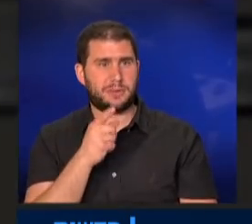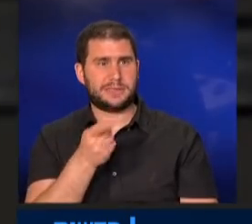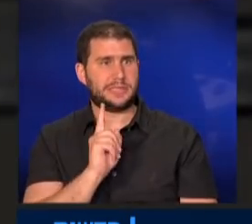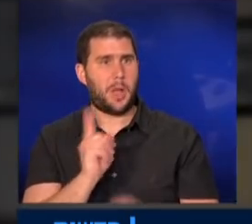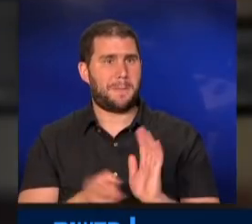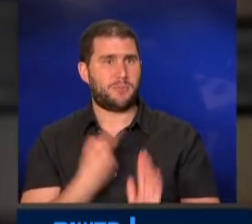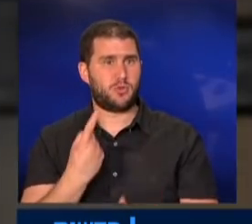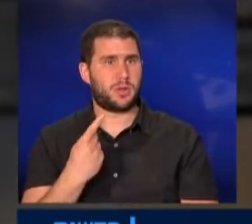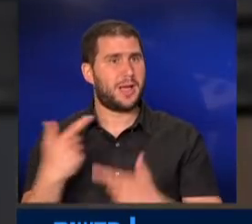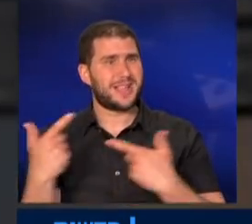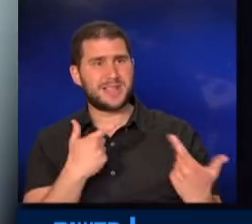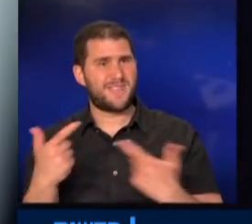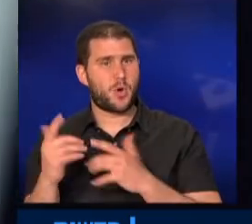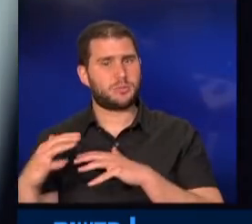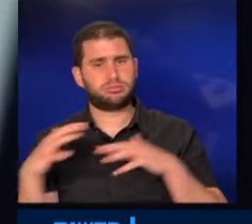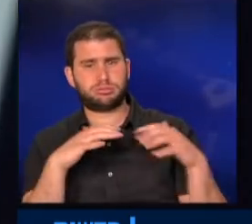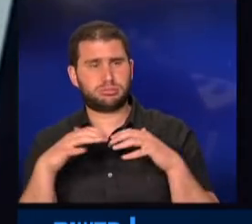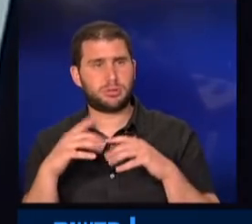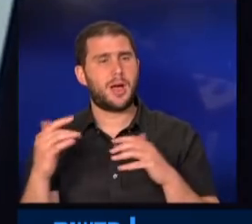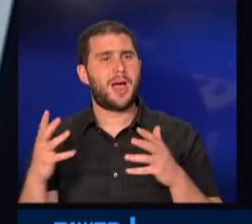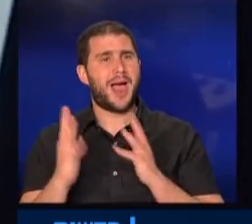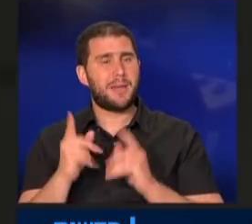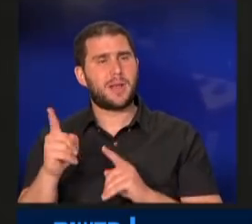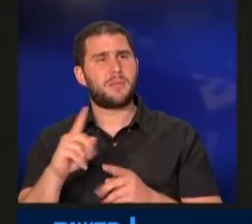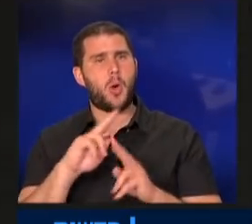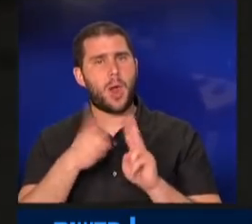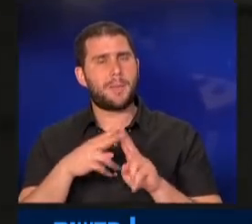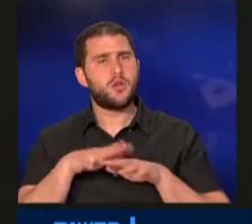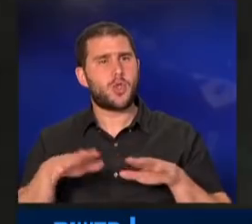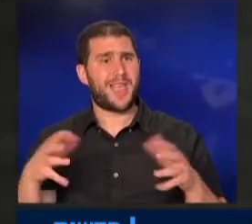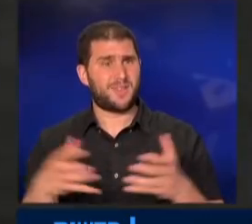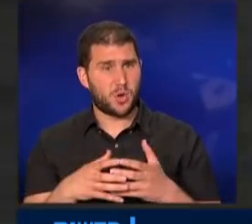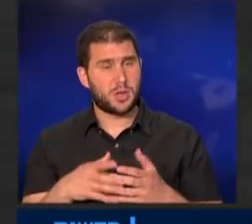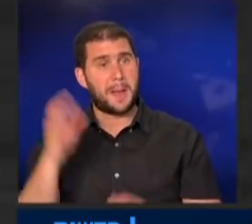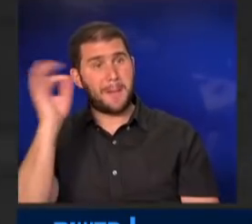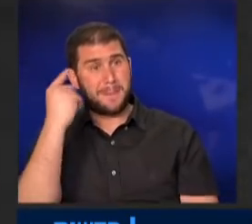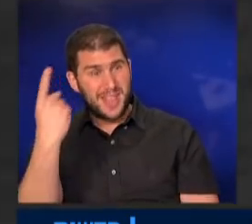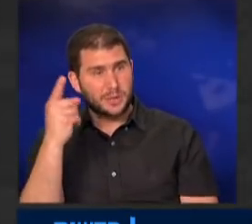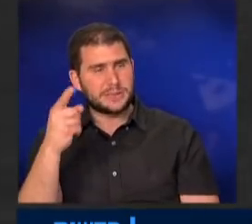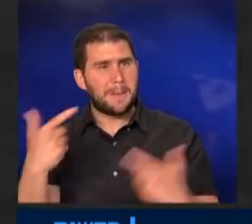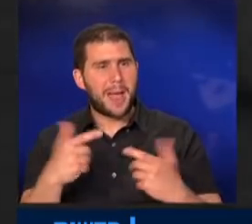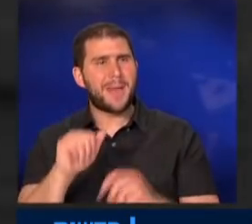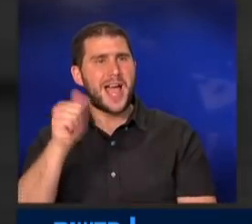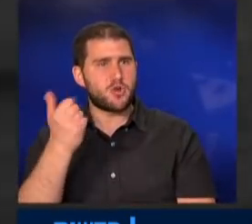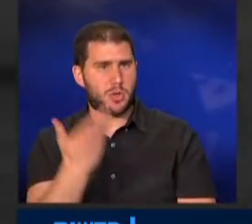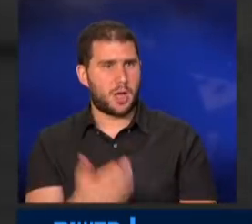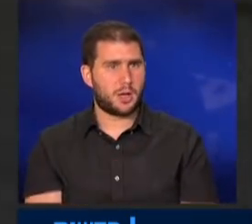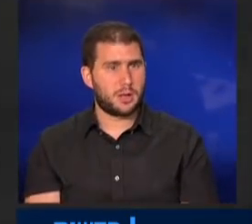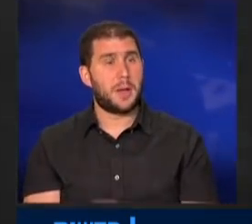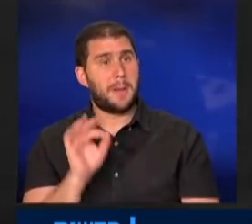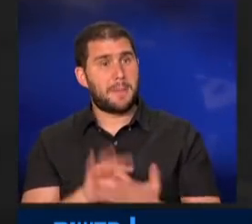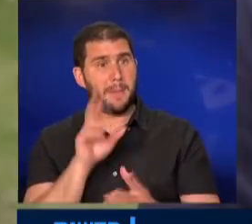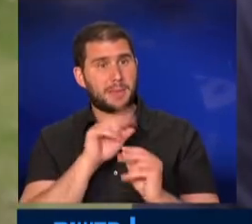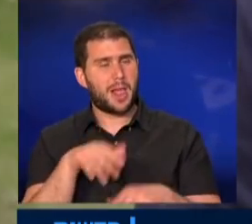הפעם הראשונה שקרבות ועימותים אלימים עוברים לעולם ברשתות החברתיות, אך בטיקטוק זו המלחמה הראשונה. עכשיו מדברים על